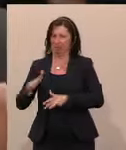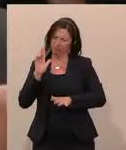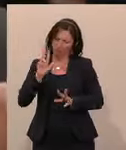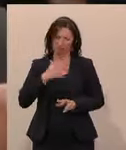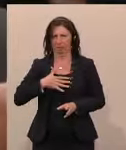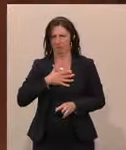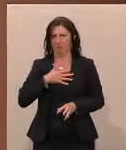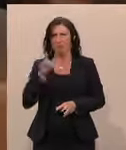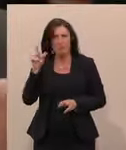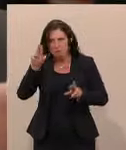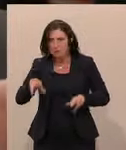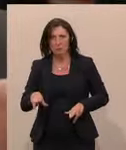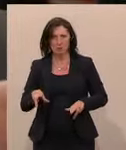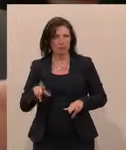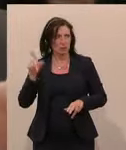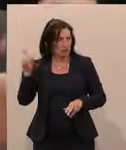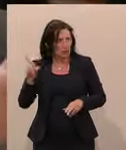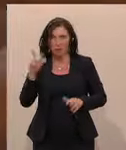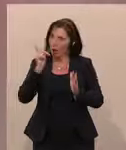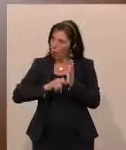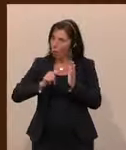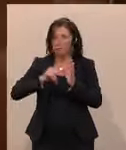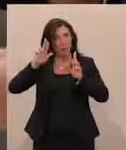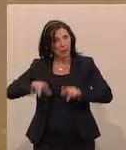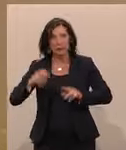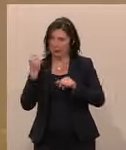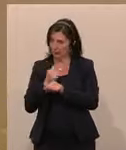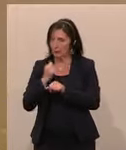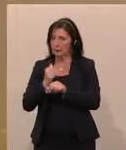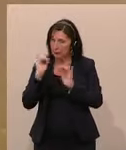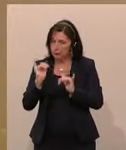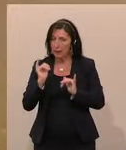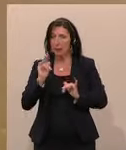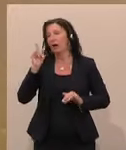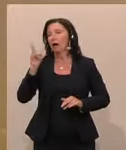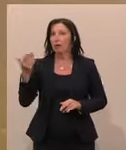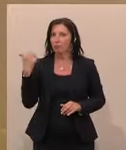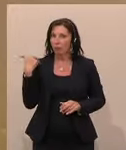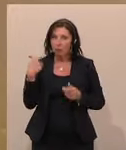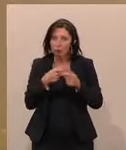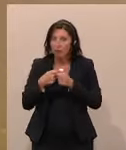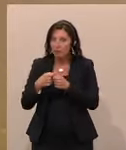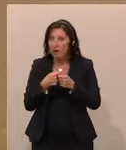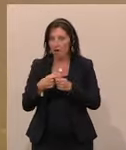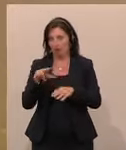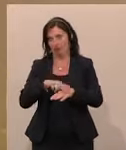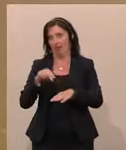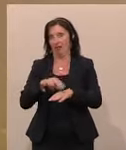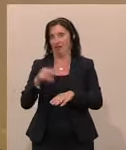auch zu Recht in vielen wirklich reagiert. Das muss man nachlassen. Aber Sie kennen den ehemaligen Gewerkschafter in Wels,